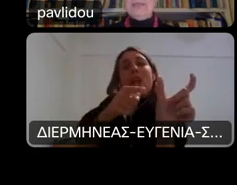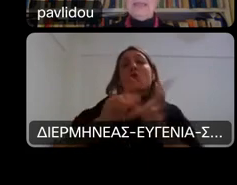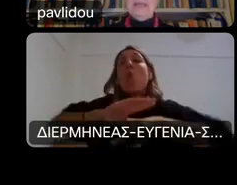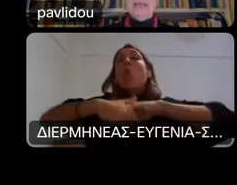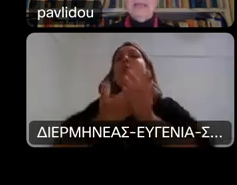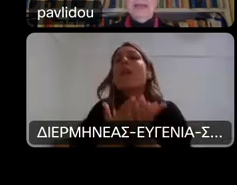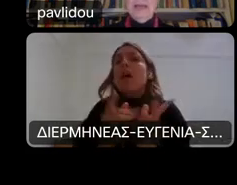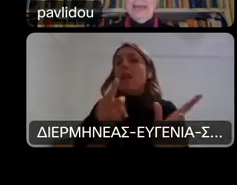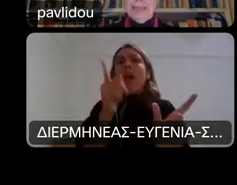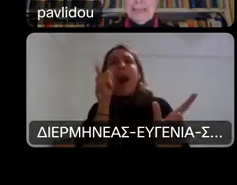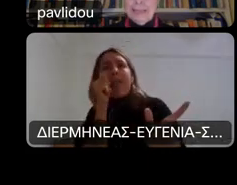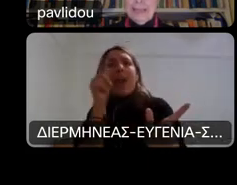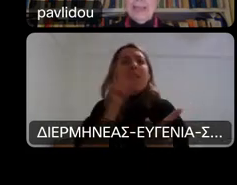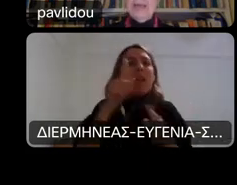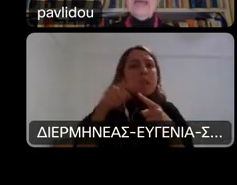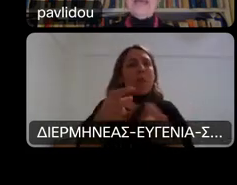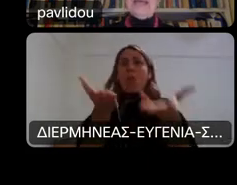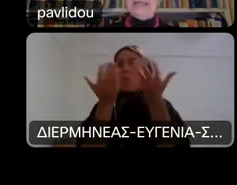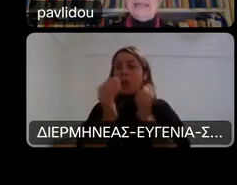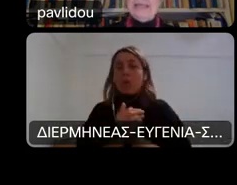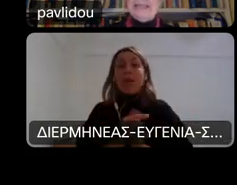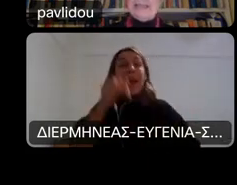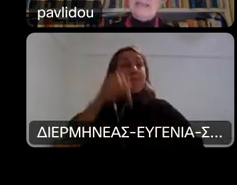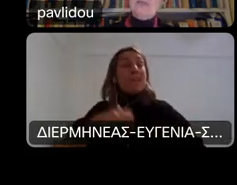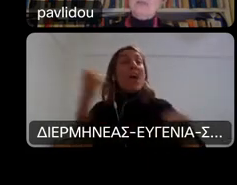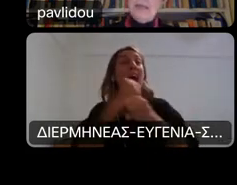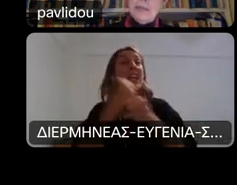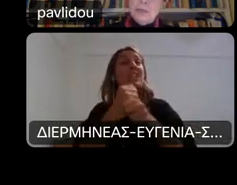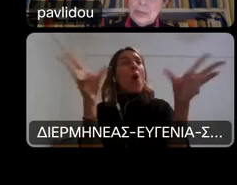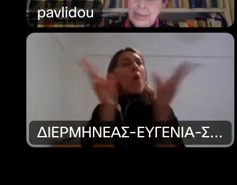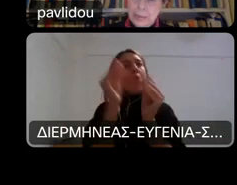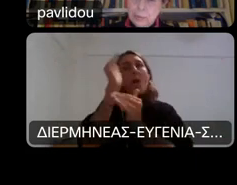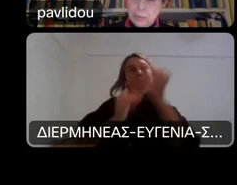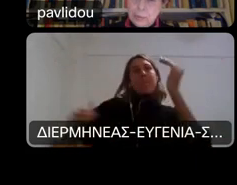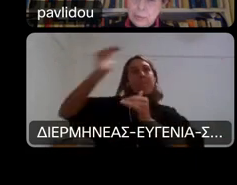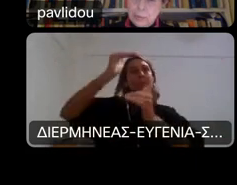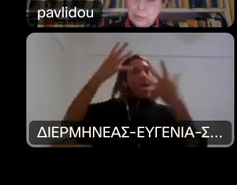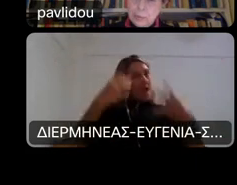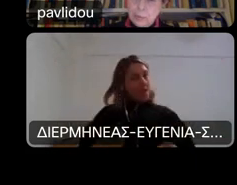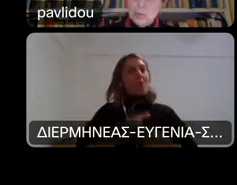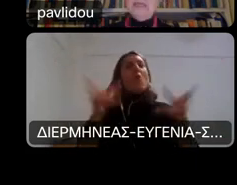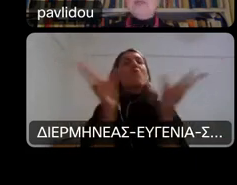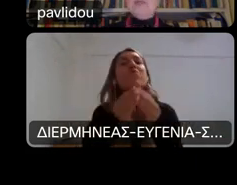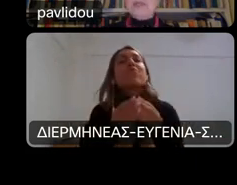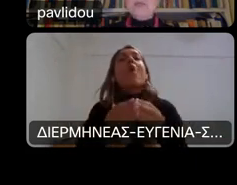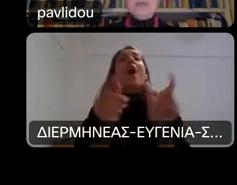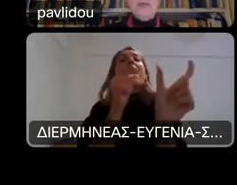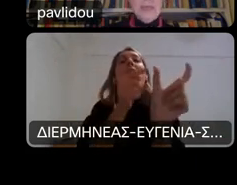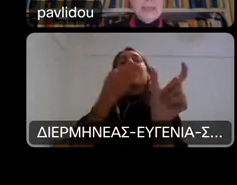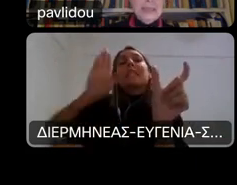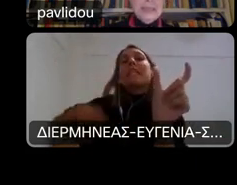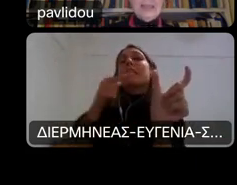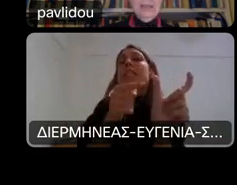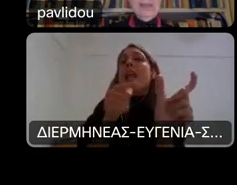μια μεταπτυχιακή εργασία για τη χρήση του ουδέτερου γένους στο πλαίσιο μιας